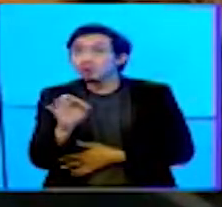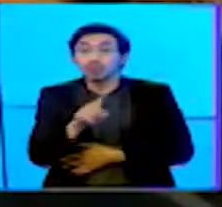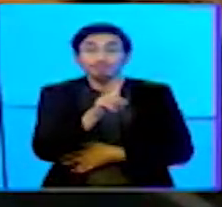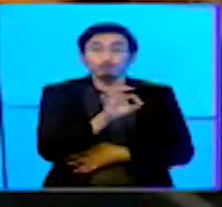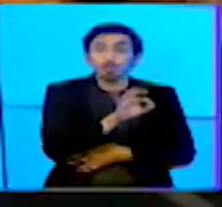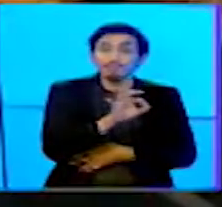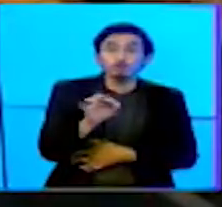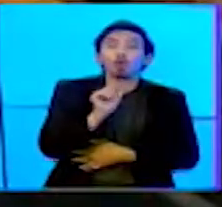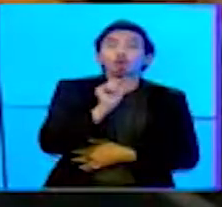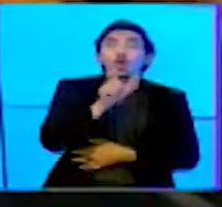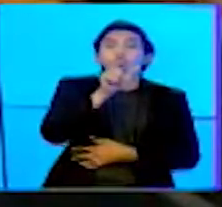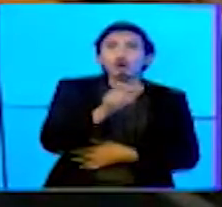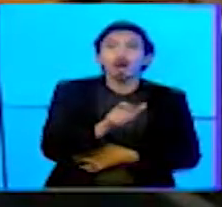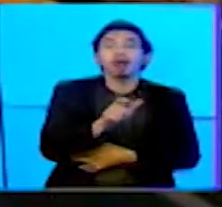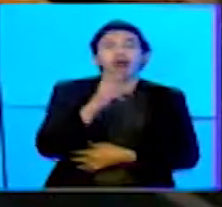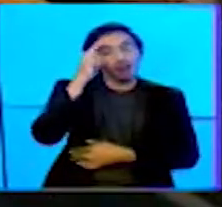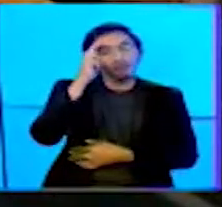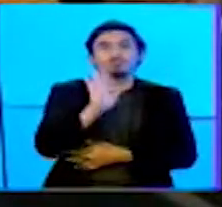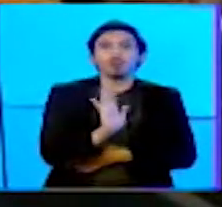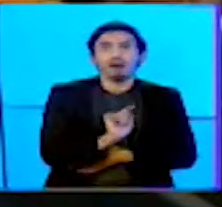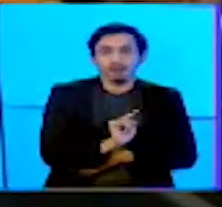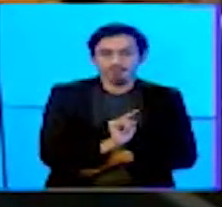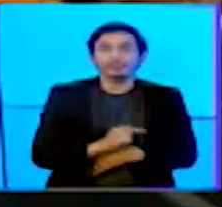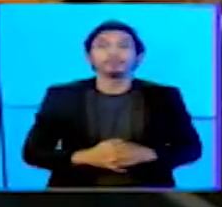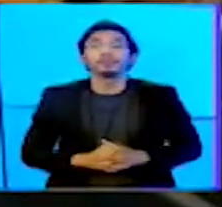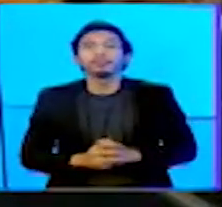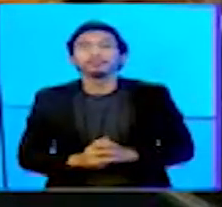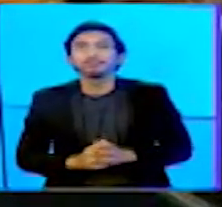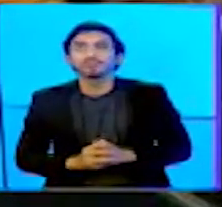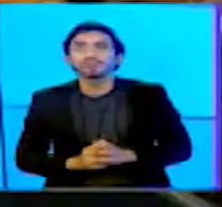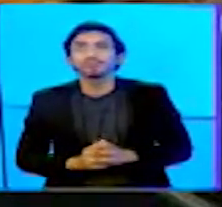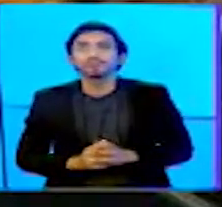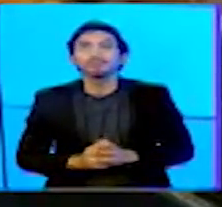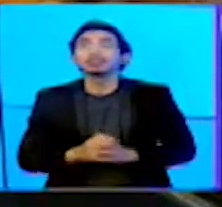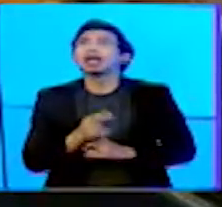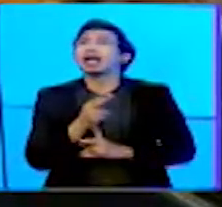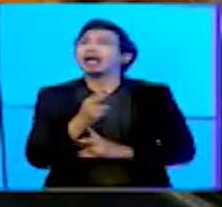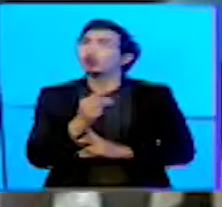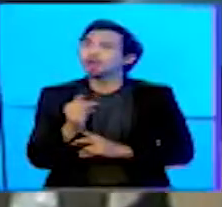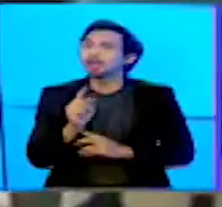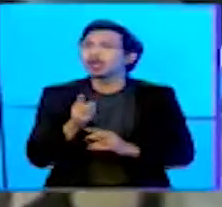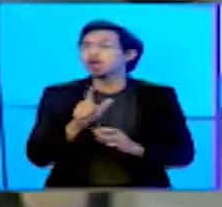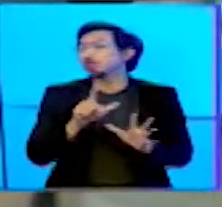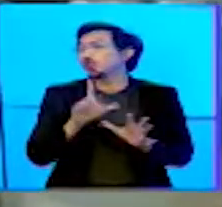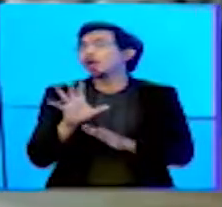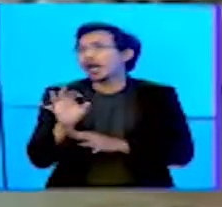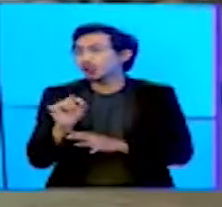dan insya Allah Indonesia mendapatkan kuota sekitar 7 700-1000 perhari